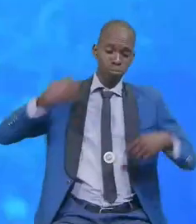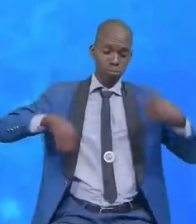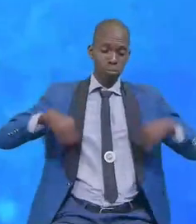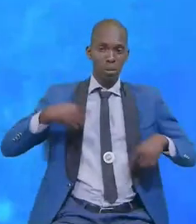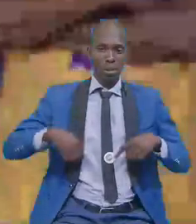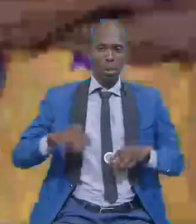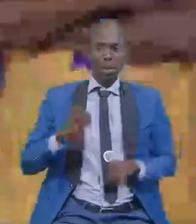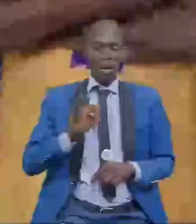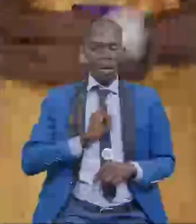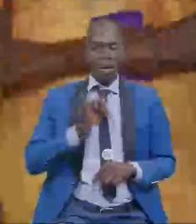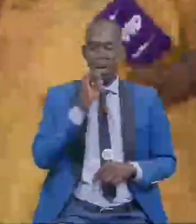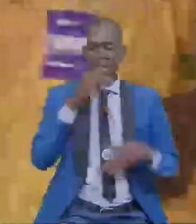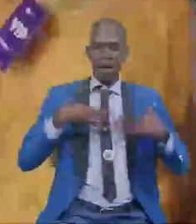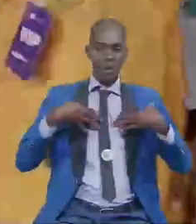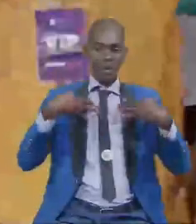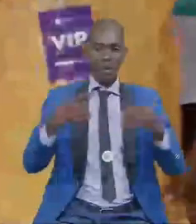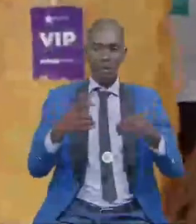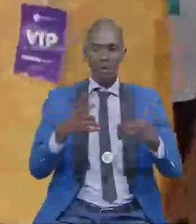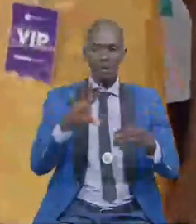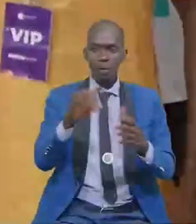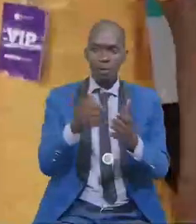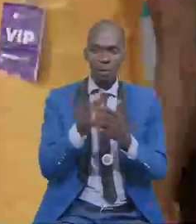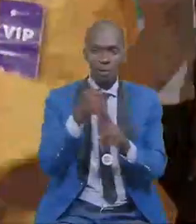Passez, Maître Jésus, je suis guéri.